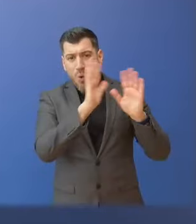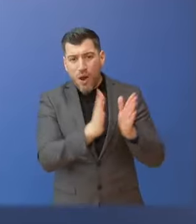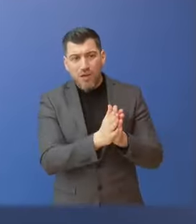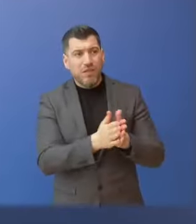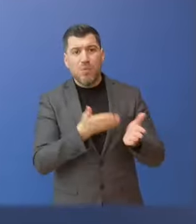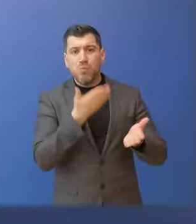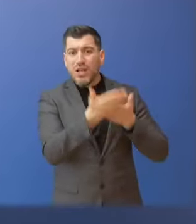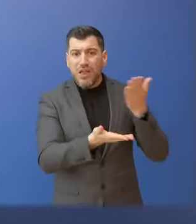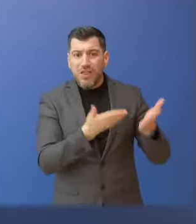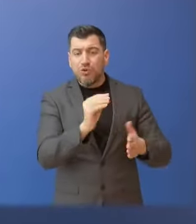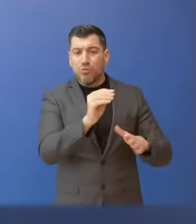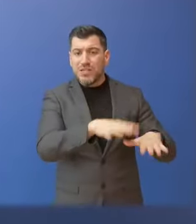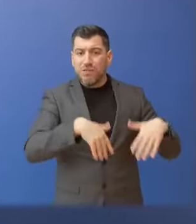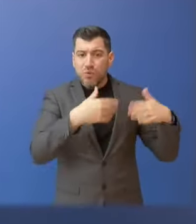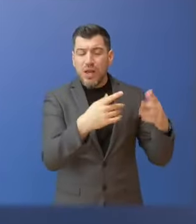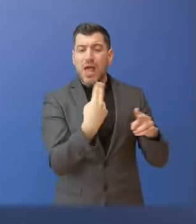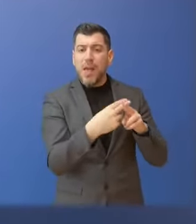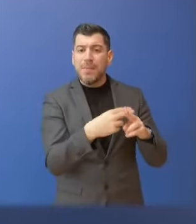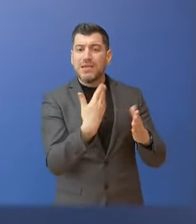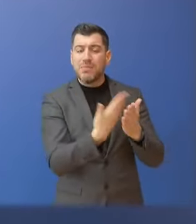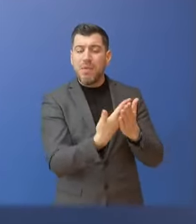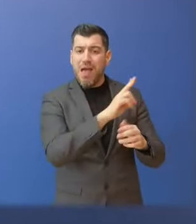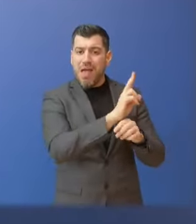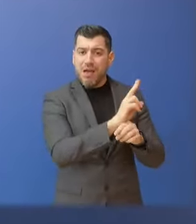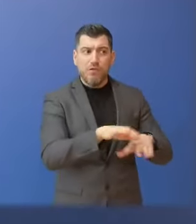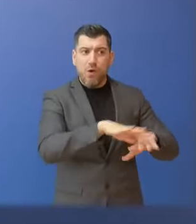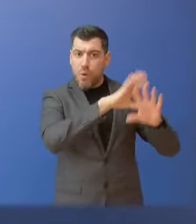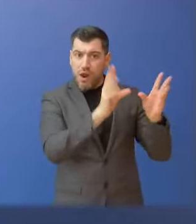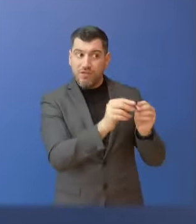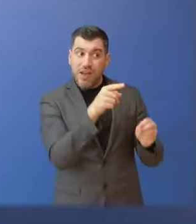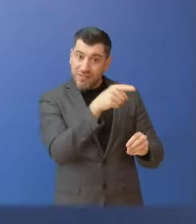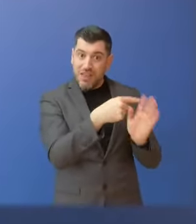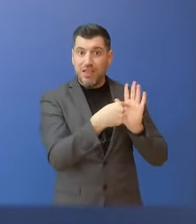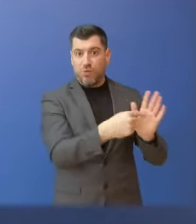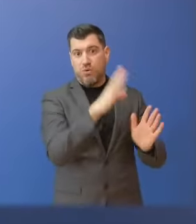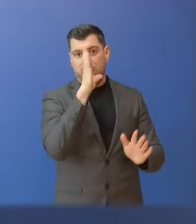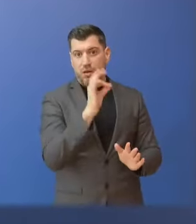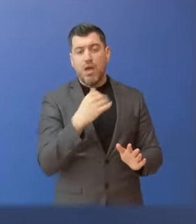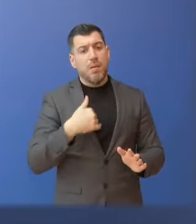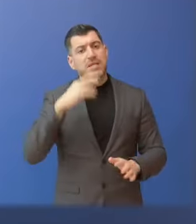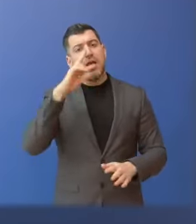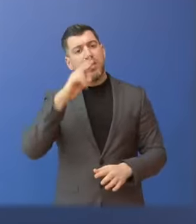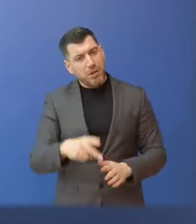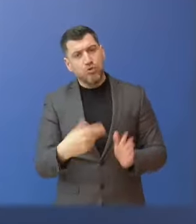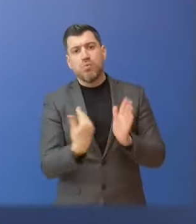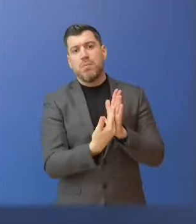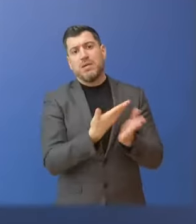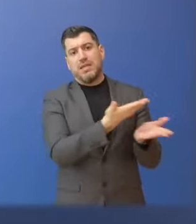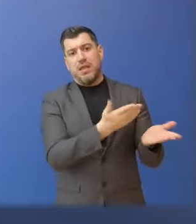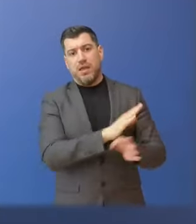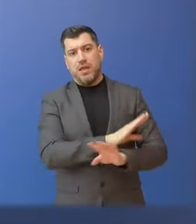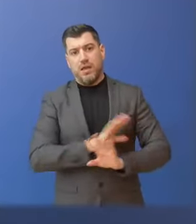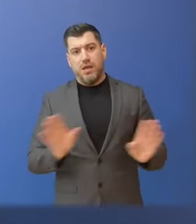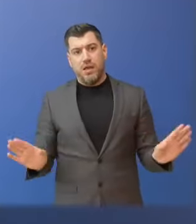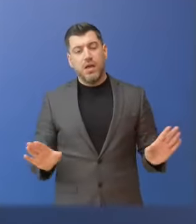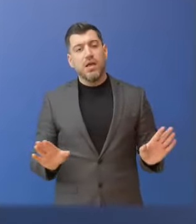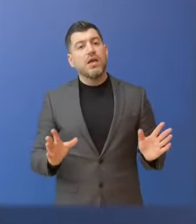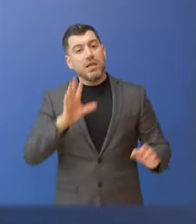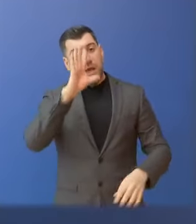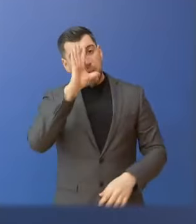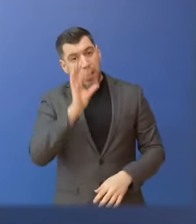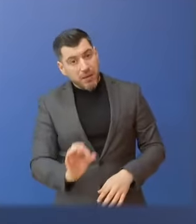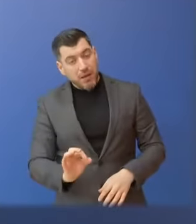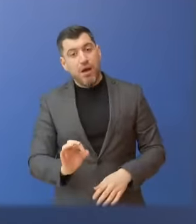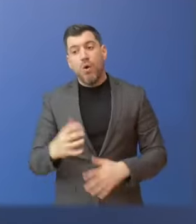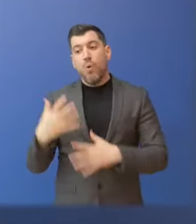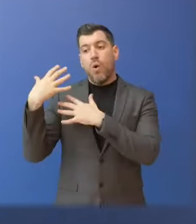βουλή εμείς αυτό που κάνουμε και θα συνεχίσουμε να κάνουμε να απαντάμε στοιχεία και έκανε μάλιστα και μία αναλυτική παρουσίαση